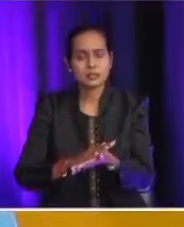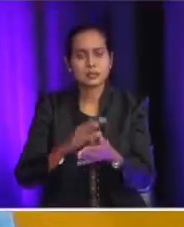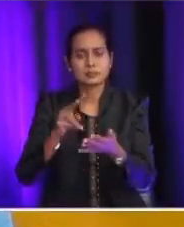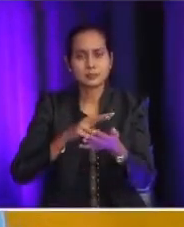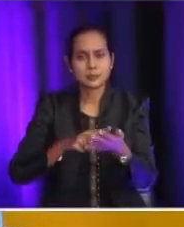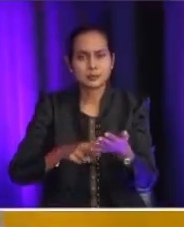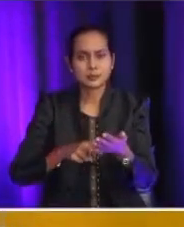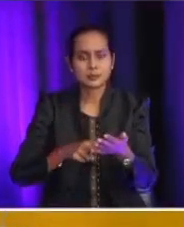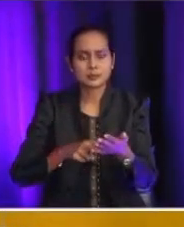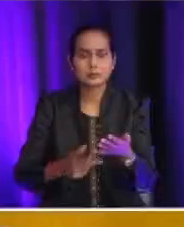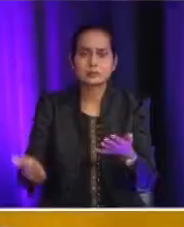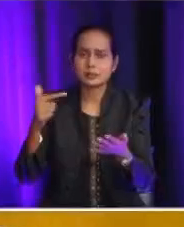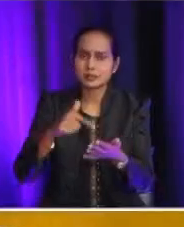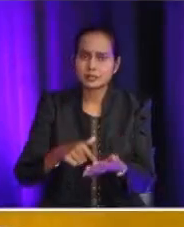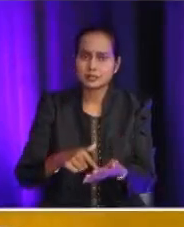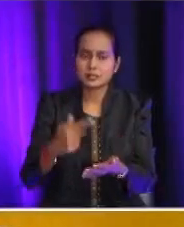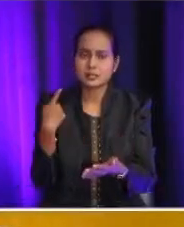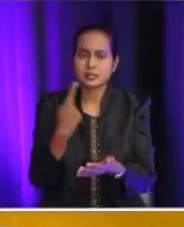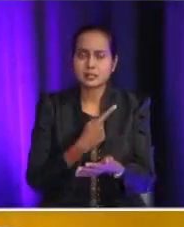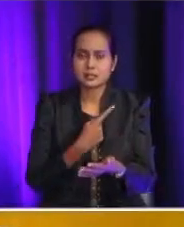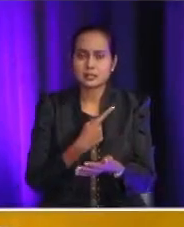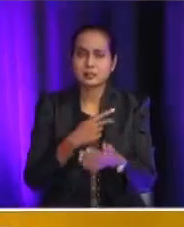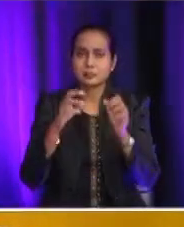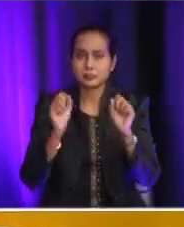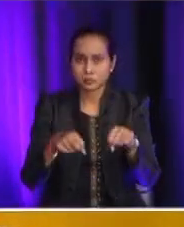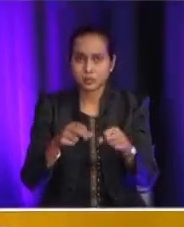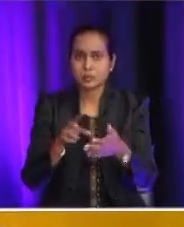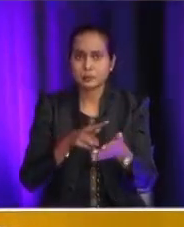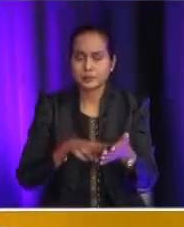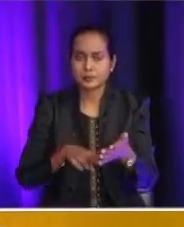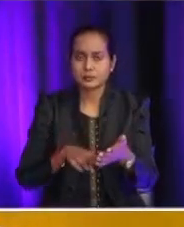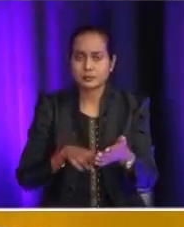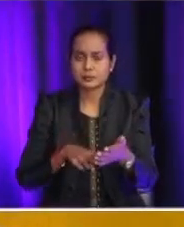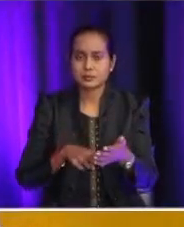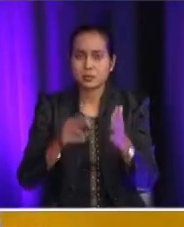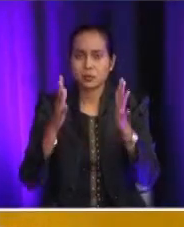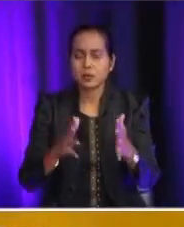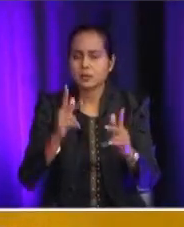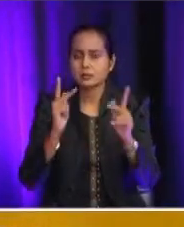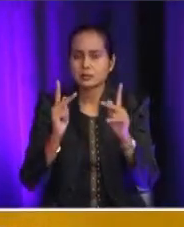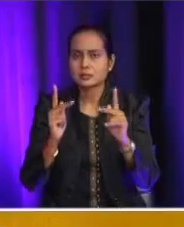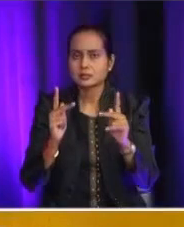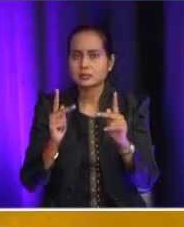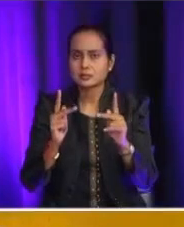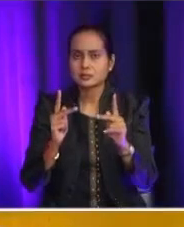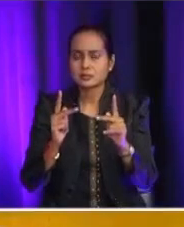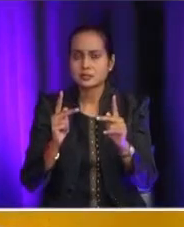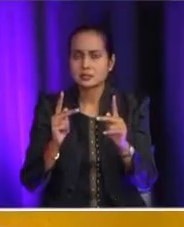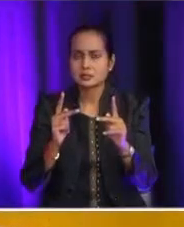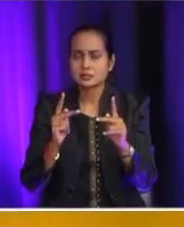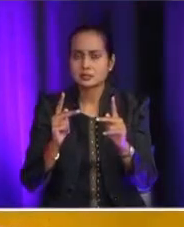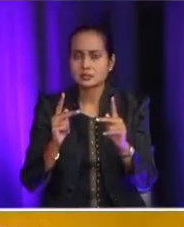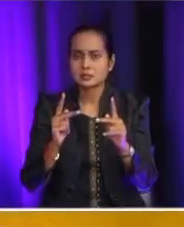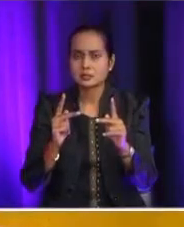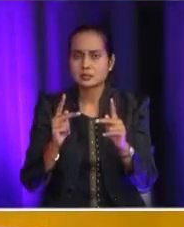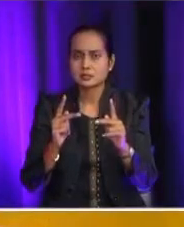membaca selagi kita boleh membaca. Selagi orang kata, apa orang kata, selagi itulah,